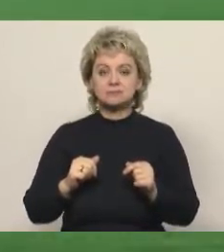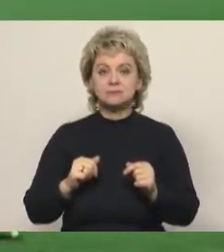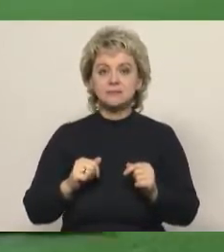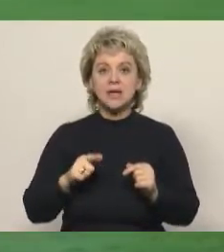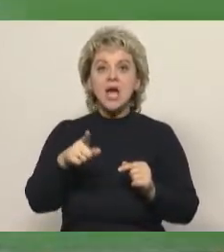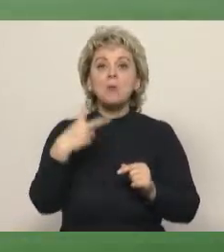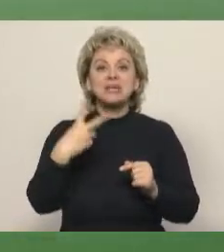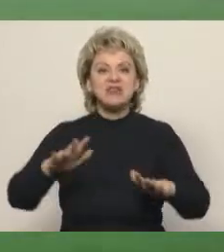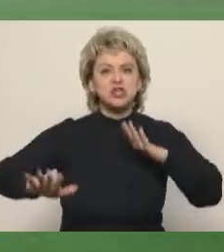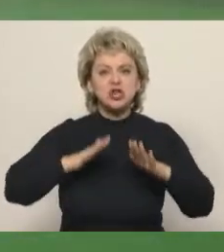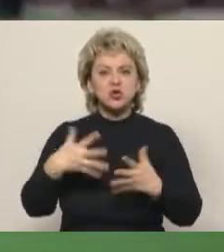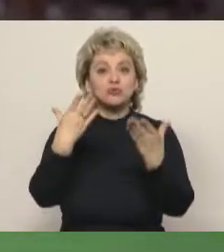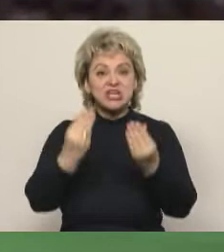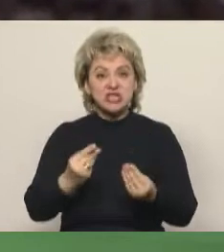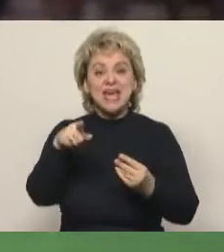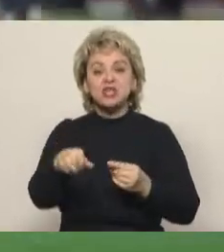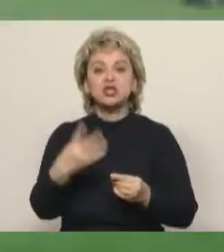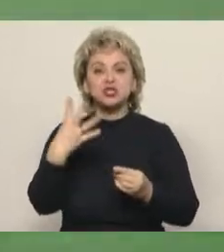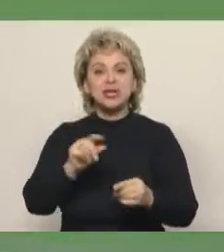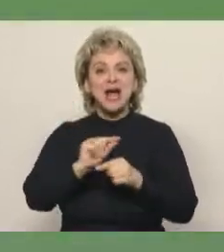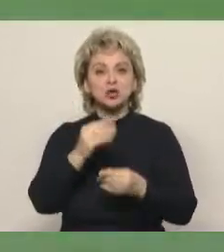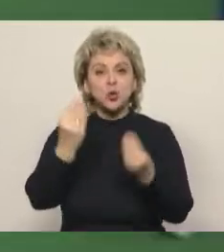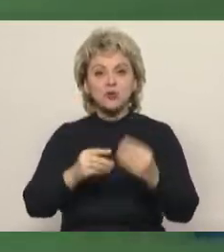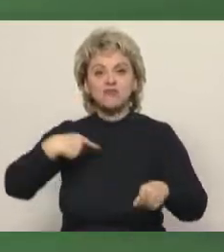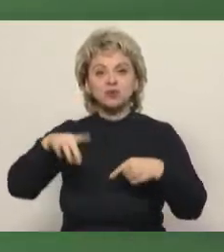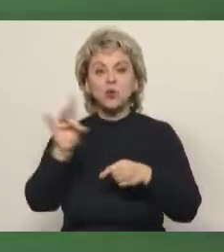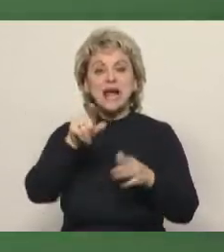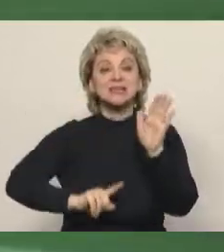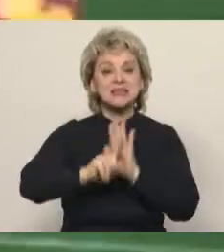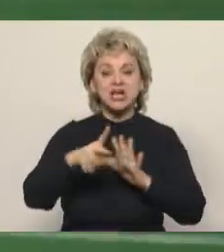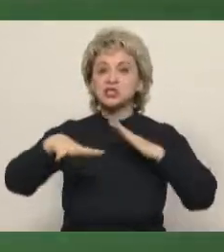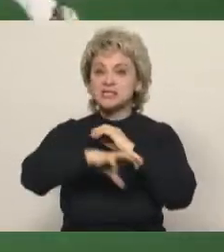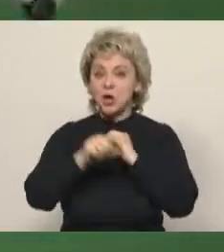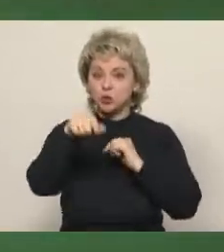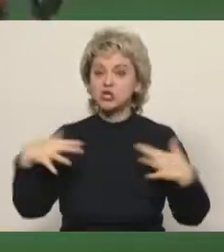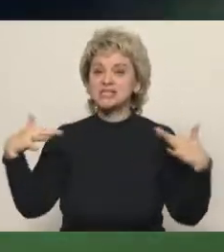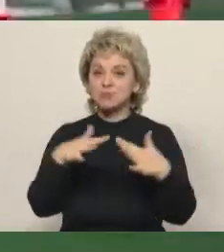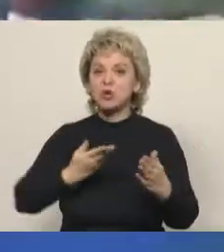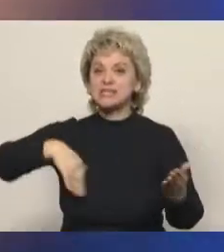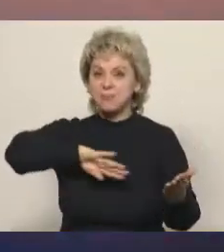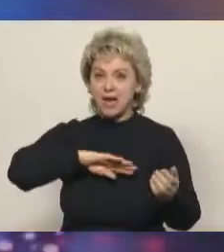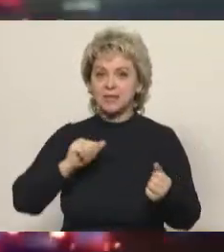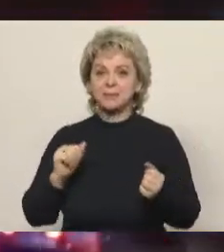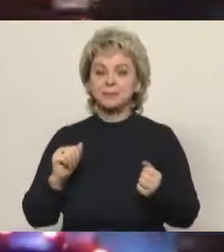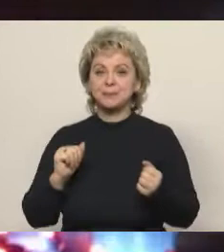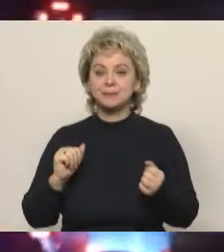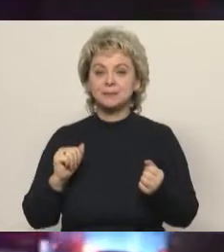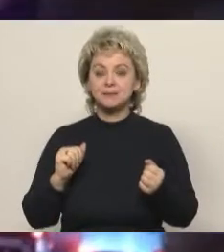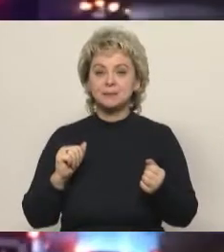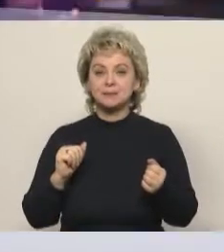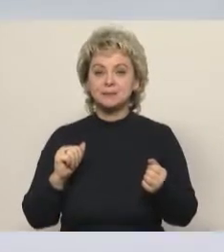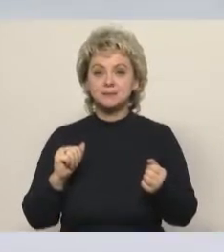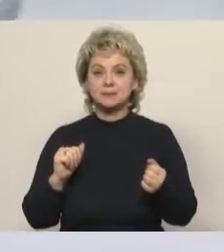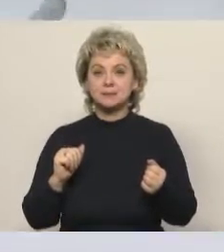По 2 тренировки в день и 4 контрольных матча. Футбольный Ростов начал заключительный сбор в Испании.